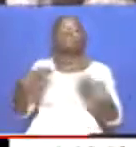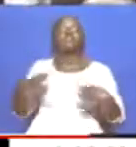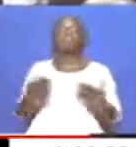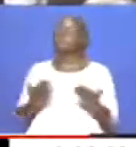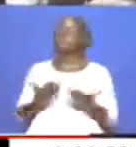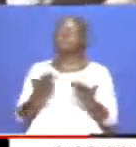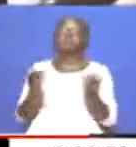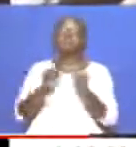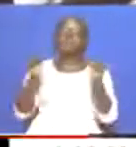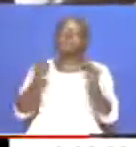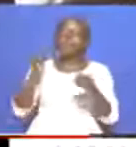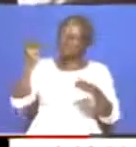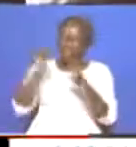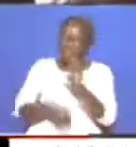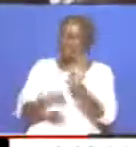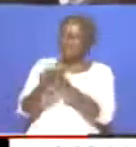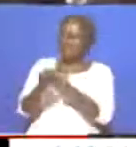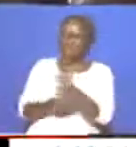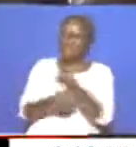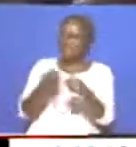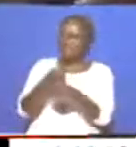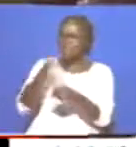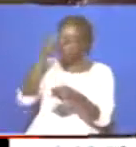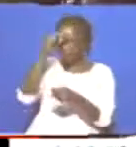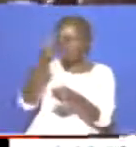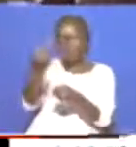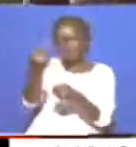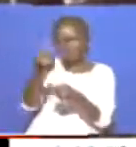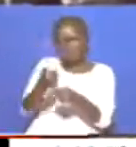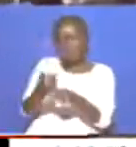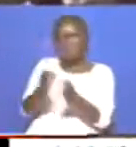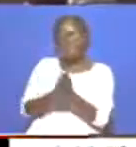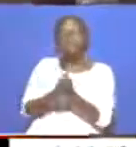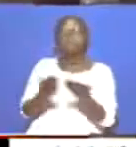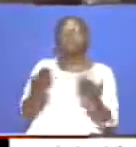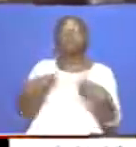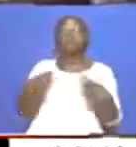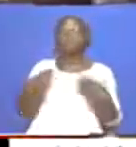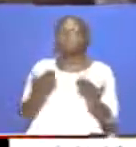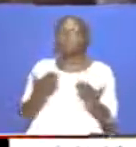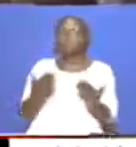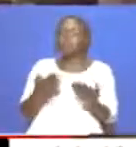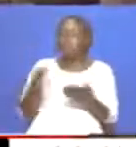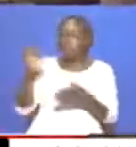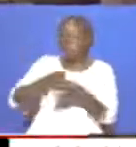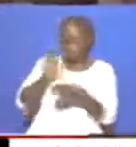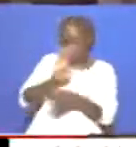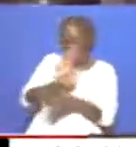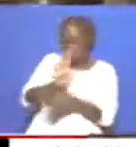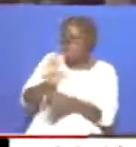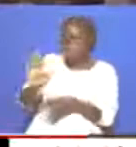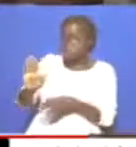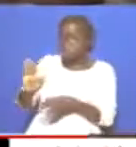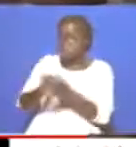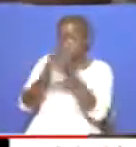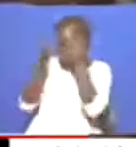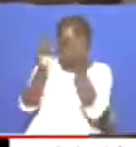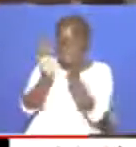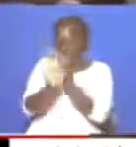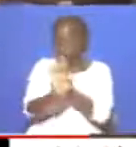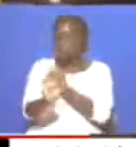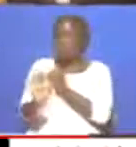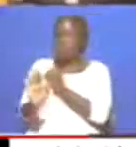Deep state ambayo itatengeneza serikali inayokuja ni deep state ya wananchi. Kura zenu na uamuzi wenu